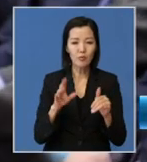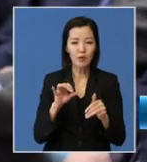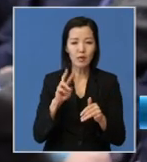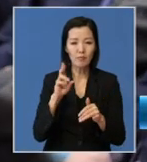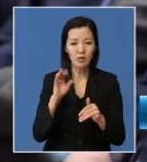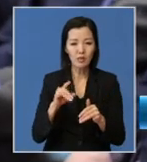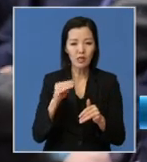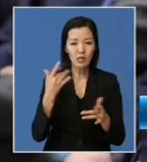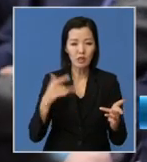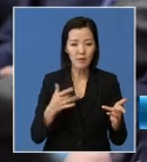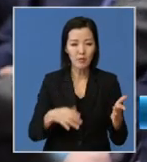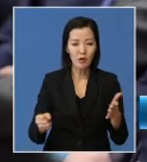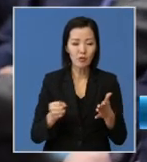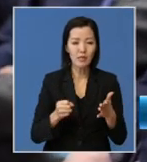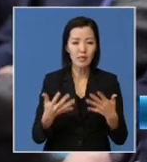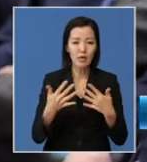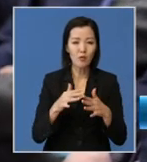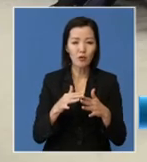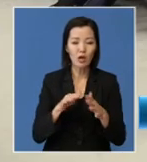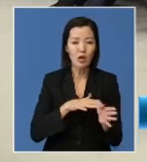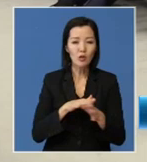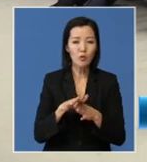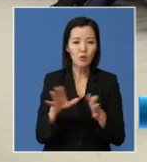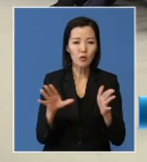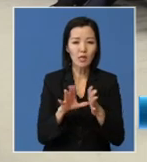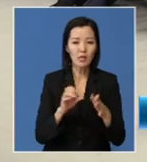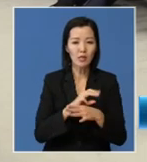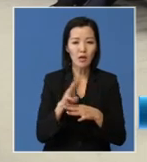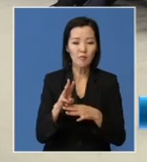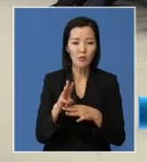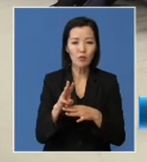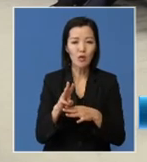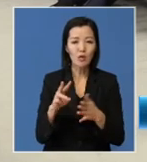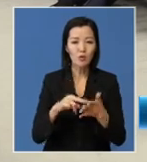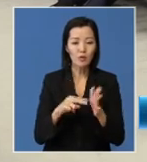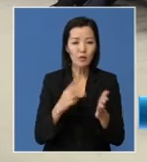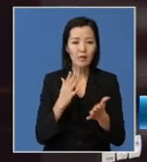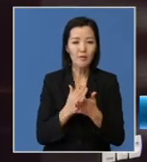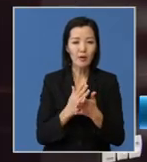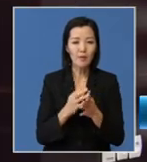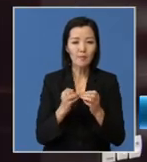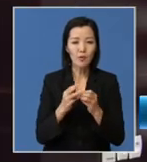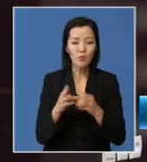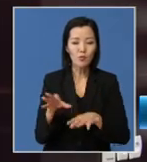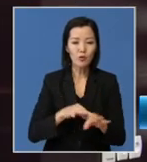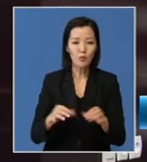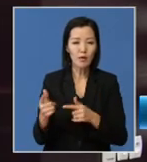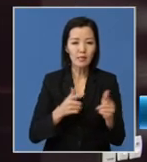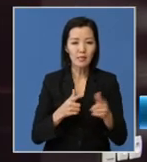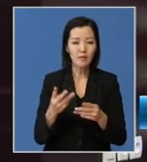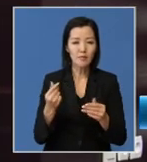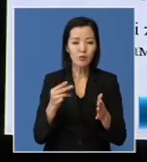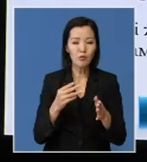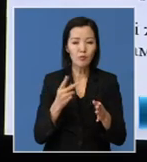Іле, Жамбыл аудандарындағы елді мекендерді толықтай электр жүйесімен қамту көзделген. Бұл бағытта 13 жоба әзірленіп, жергілікті